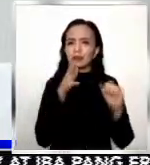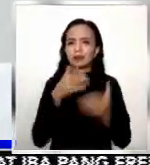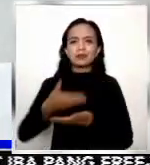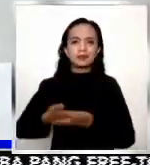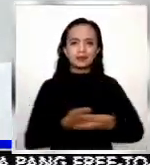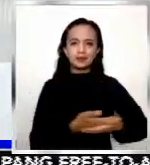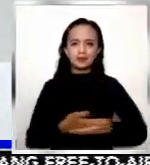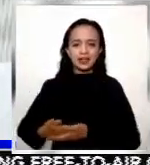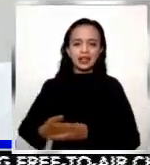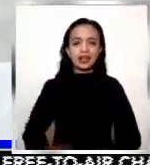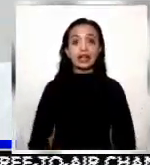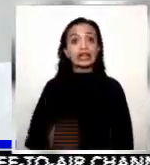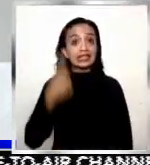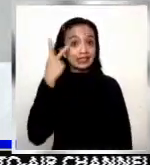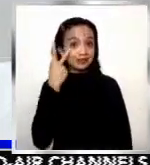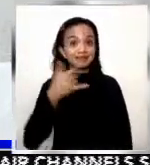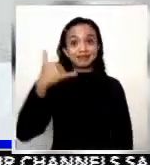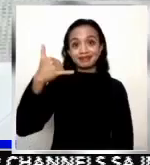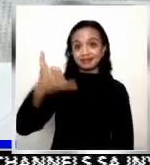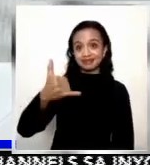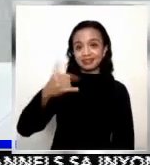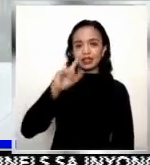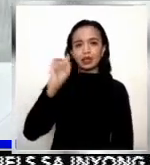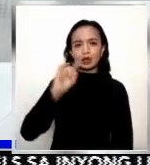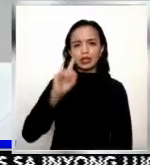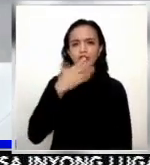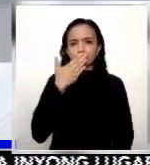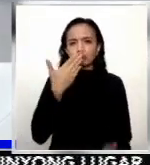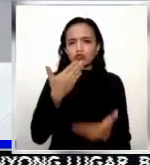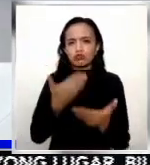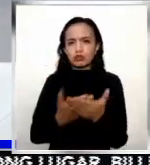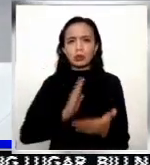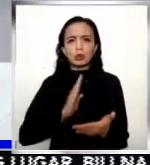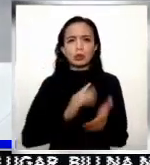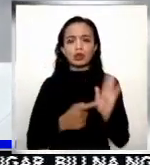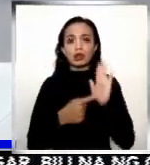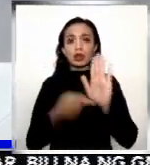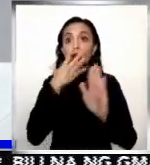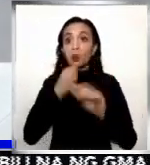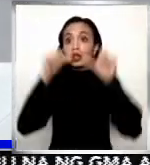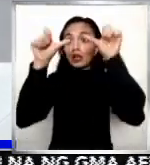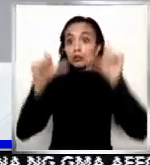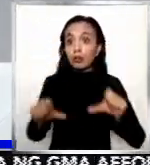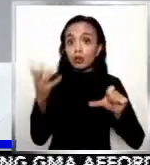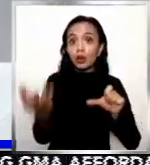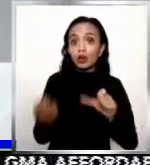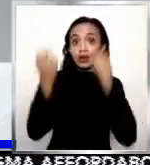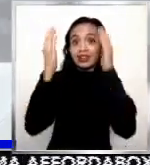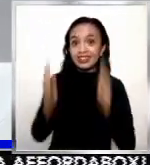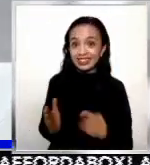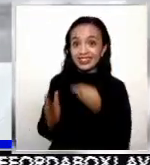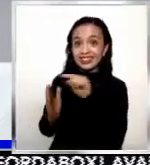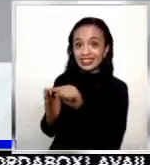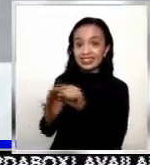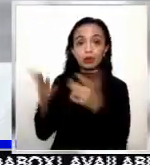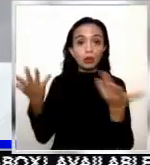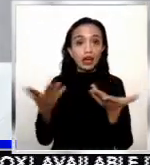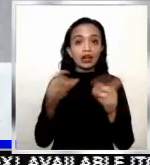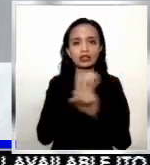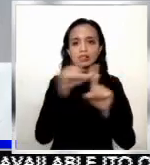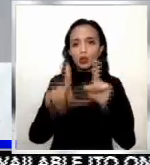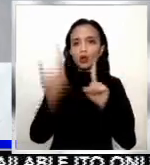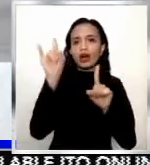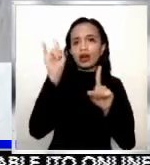ng CCTV ng kabutihan ni Lea, ipinost ng may-ari nitong si Ron Capule sa social media. Agad